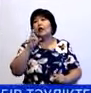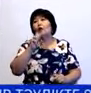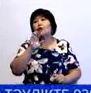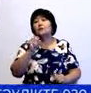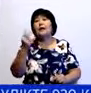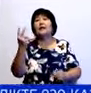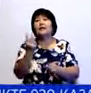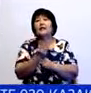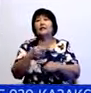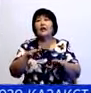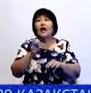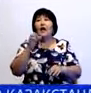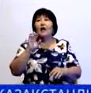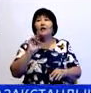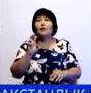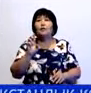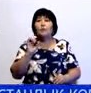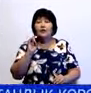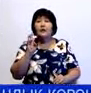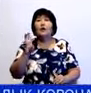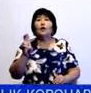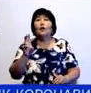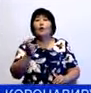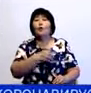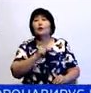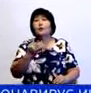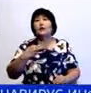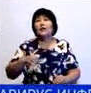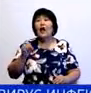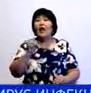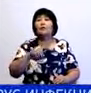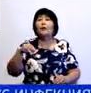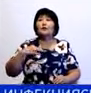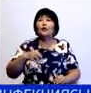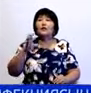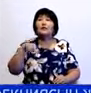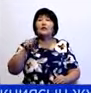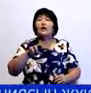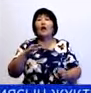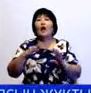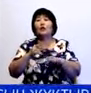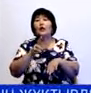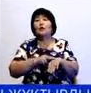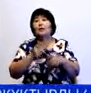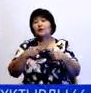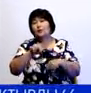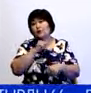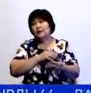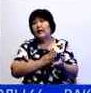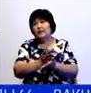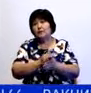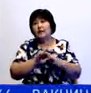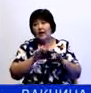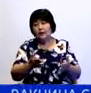Қозыбаевқа 2-ші дәрежелі Айбын ордені берілді. Бүгінде оның ұлы Алмат Талғатұлы Сырдария аудандық полиция бөлімшесінде қызмет